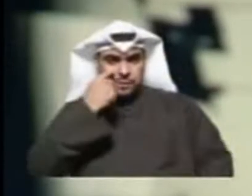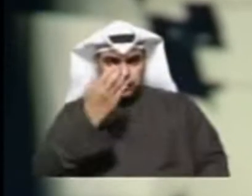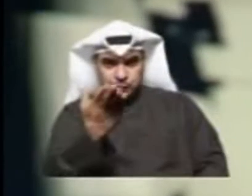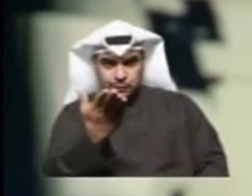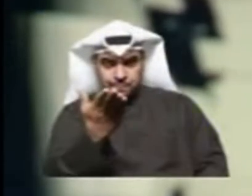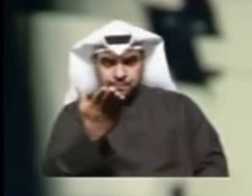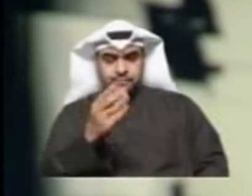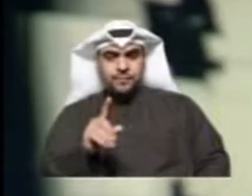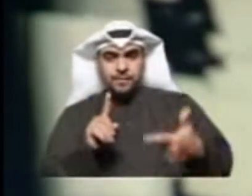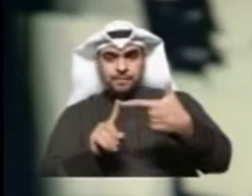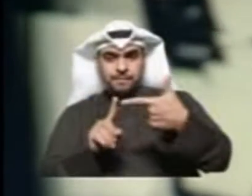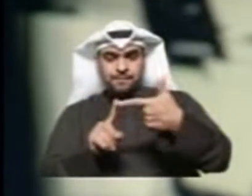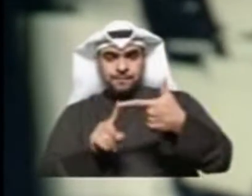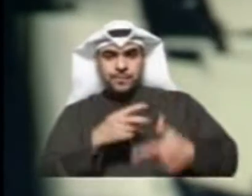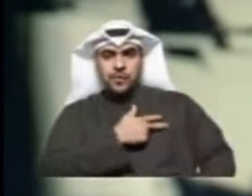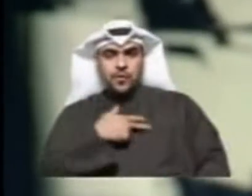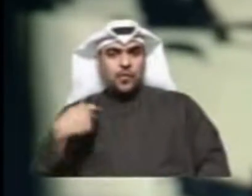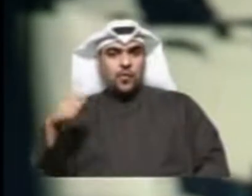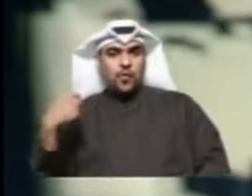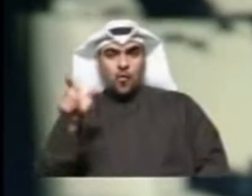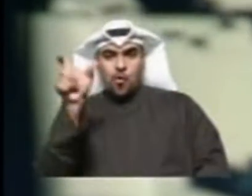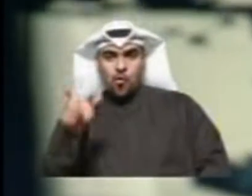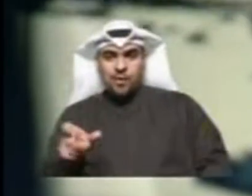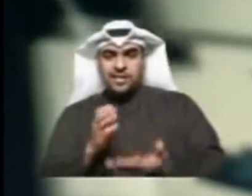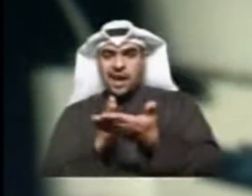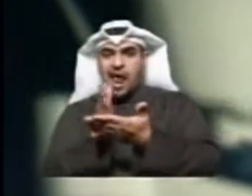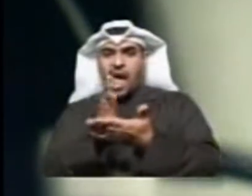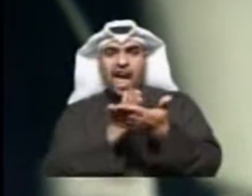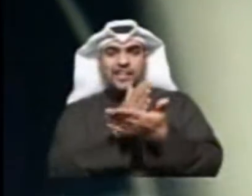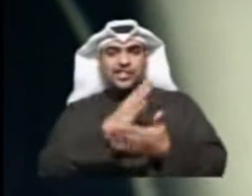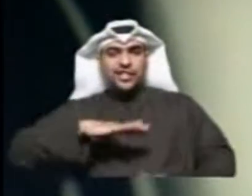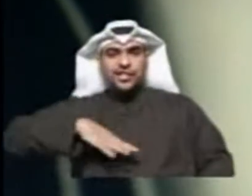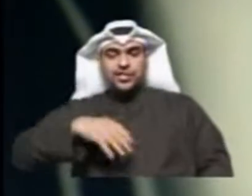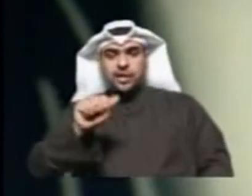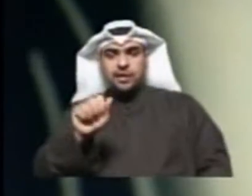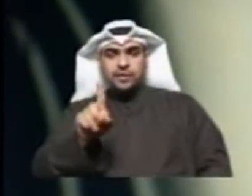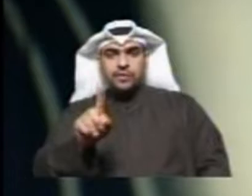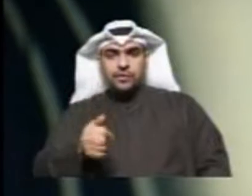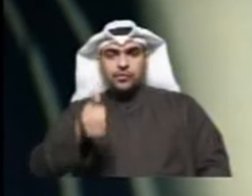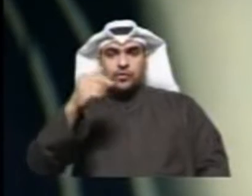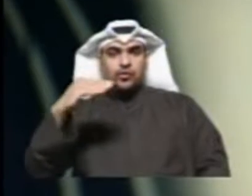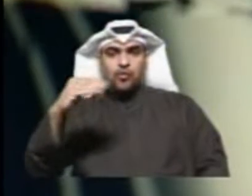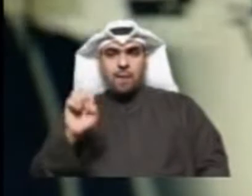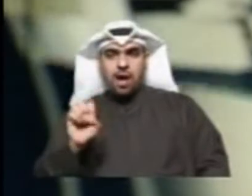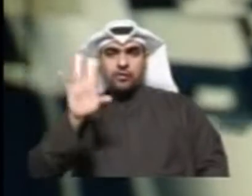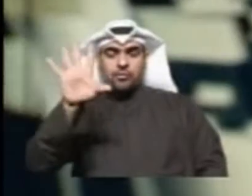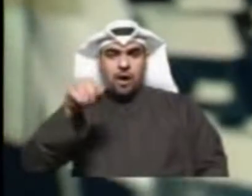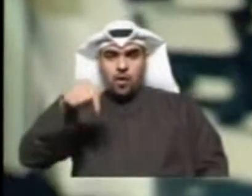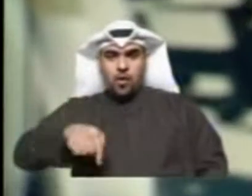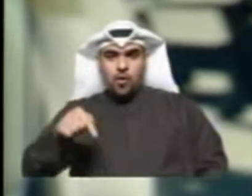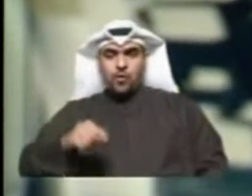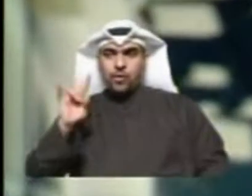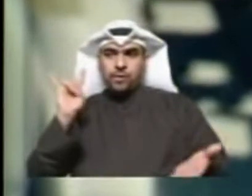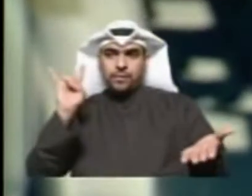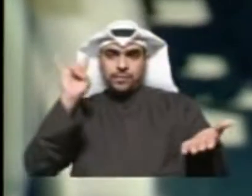غادر نائب رئيس مجلس الوزراء ووزير الخارجية الشيخ صباح خالد الحمد الصباح ظهر اليوم متوجها إلى